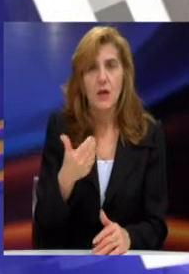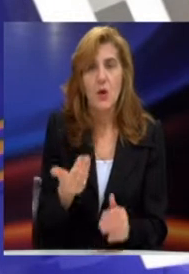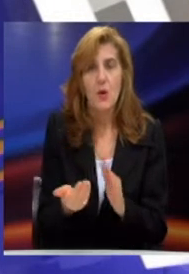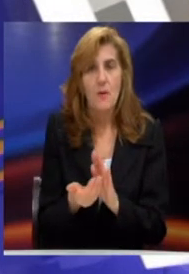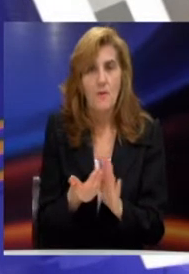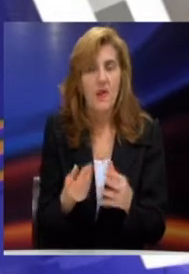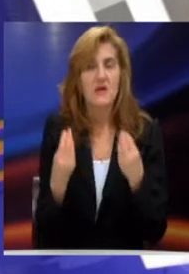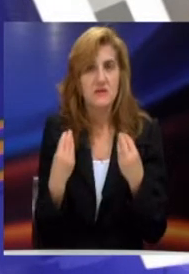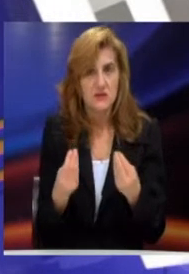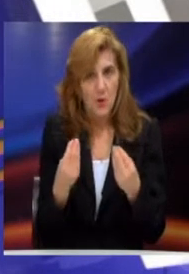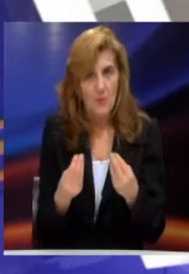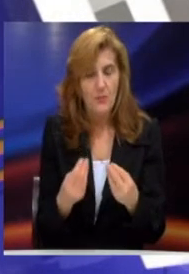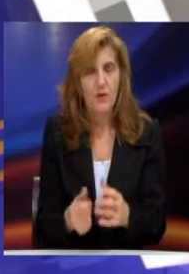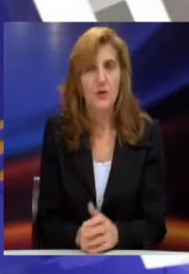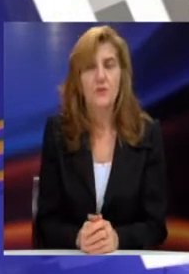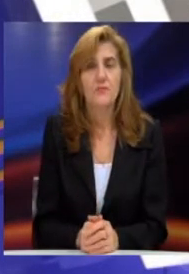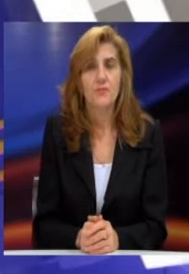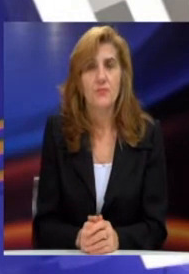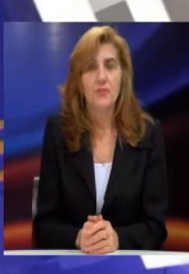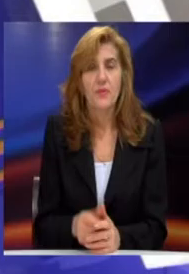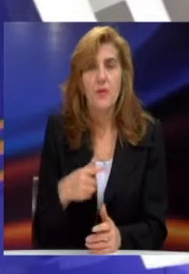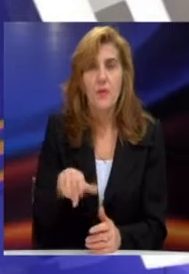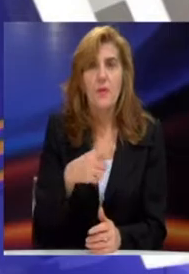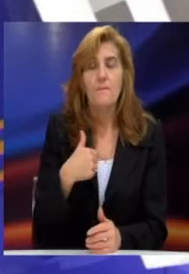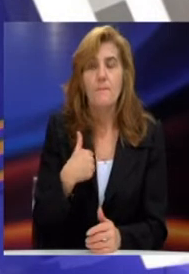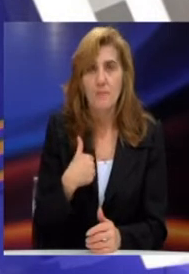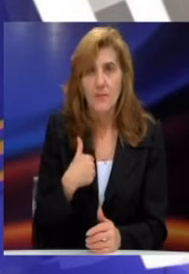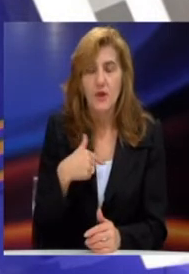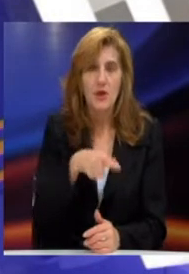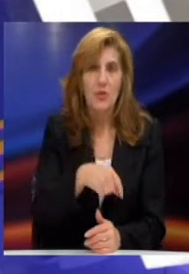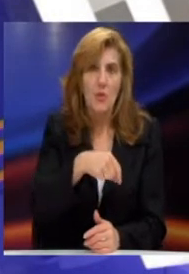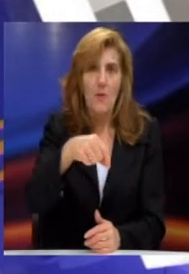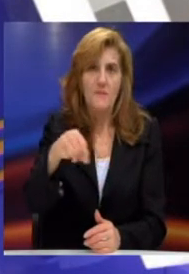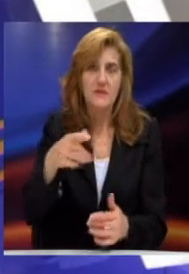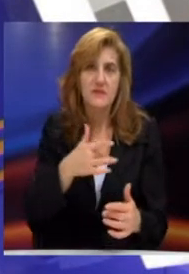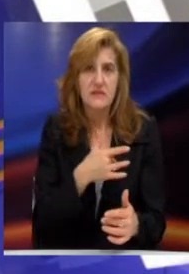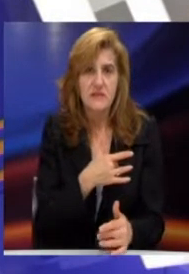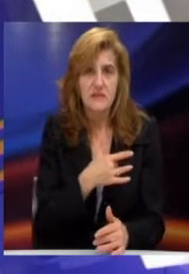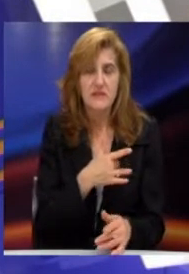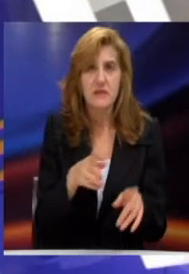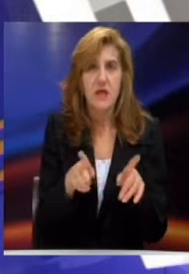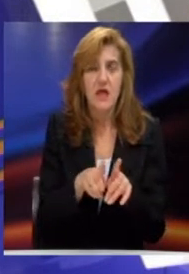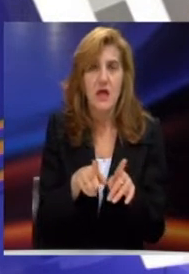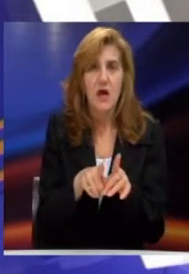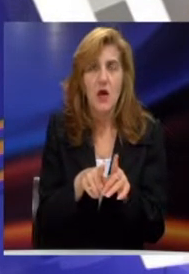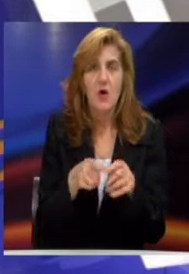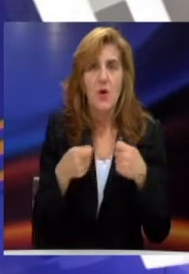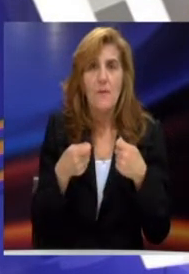karakter dobra, kako da kažem. Dakle, mi tu pisanicu od srca smo osmislili kao